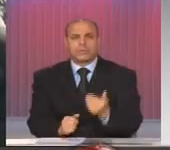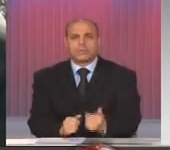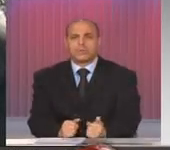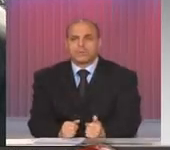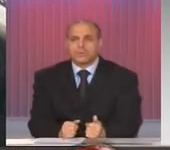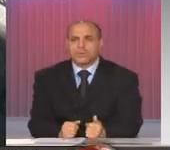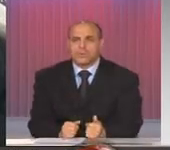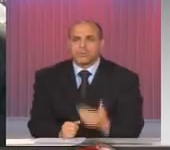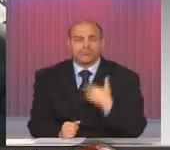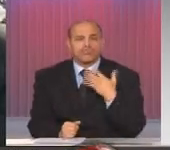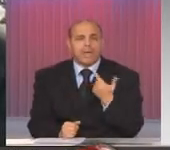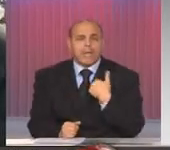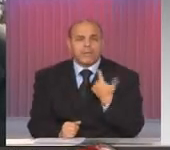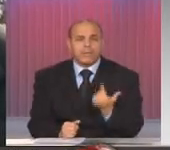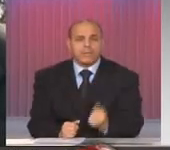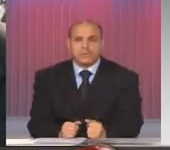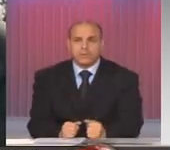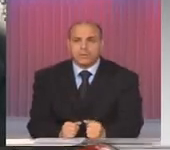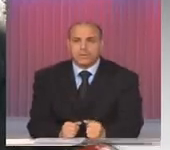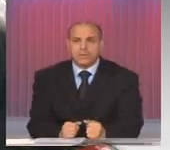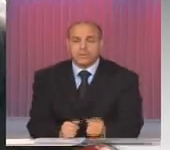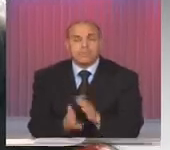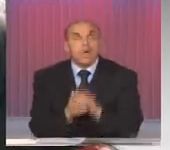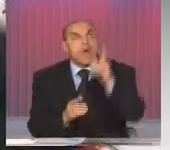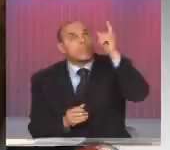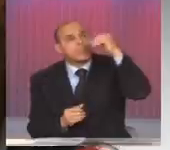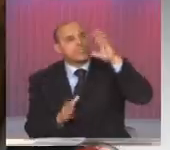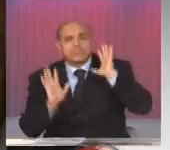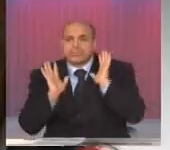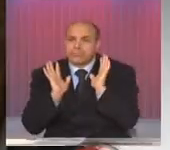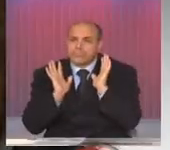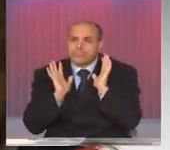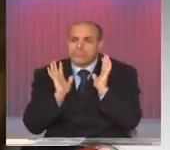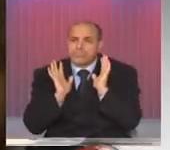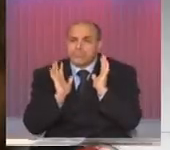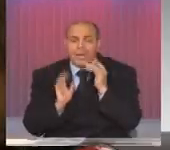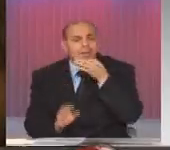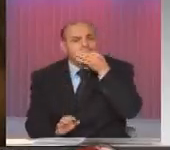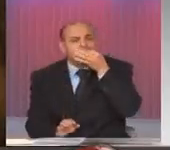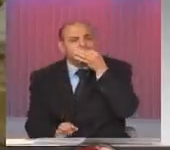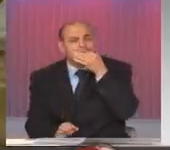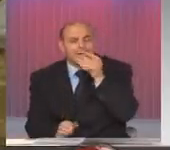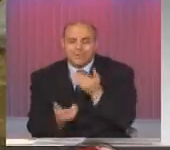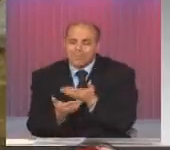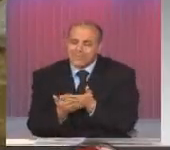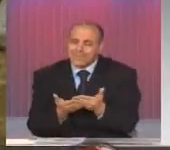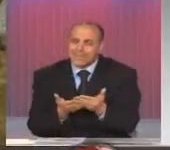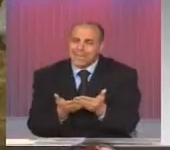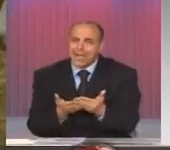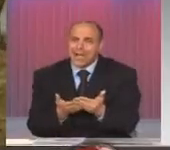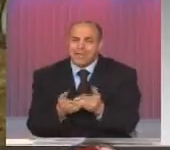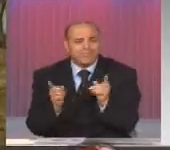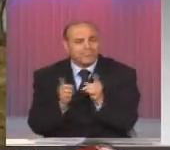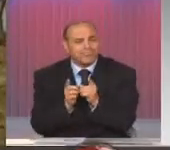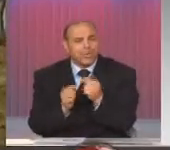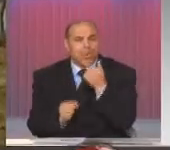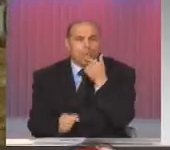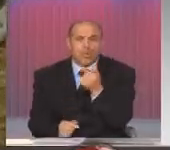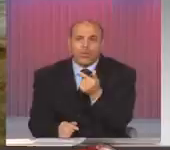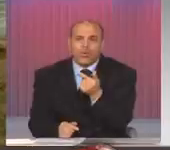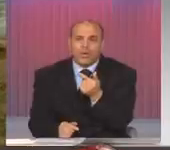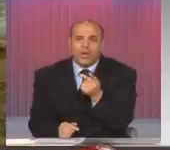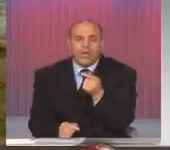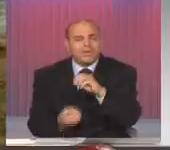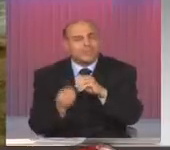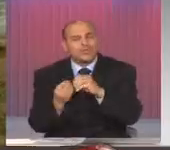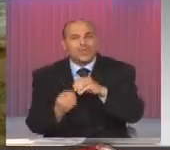واش نفعلوا تو؟ هبط شيء من ربي. بهذه الكلمات البسيطة لخص السيد الكامل الروافي تبعات الكارثة